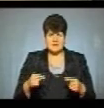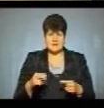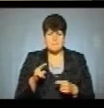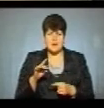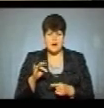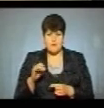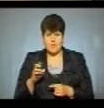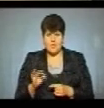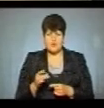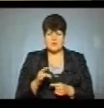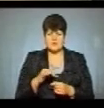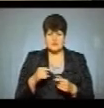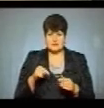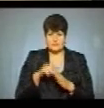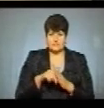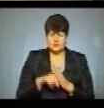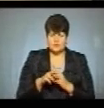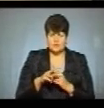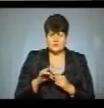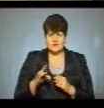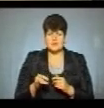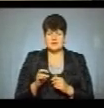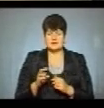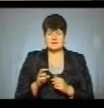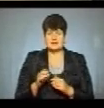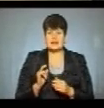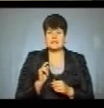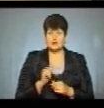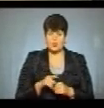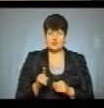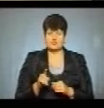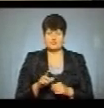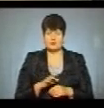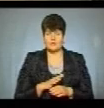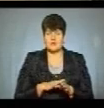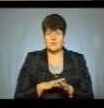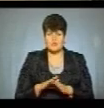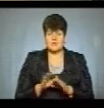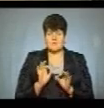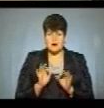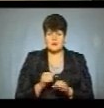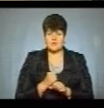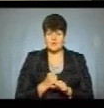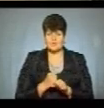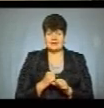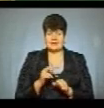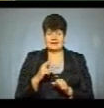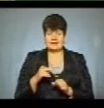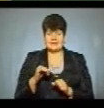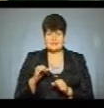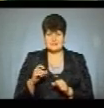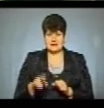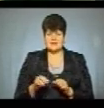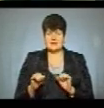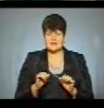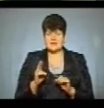приборами, шаблонами, внутромірами, мікрометрами, для того, щоб була повністю правильна робота дізеля в дальнішому. І від